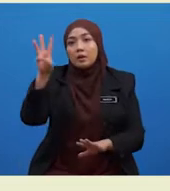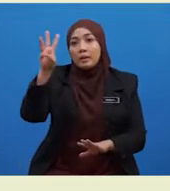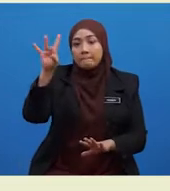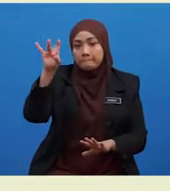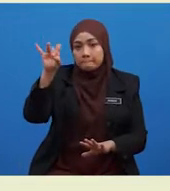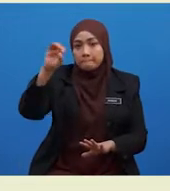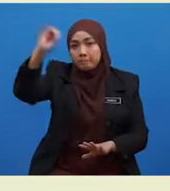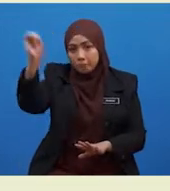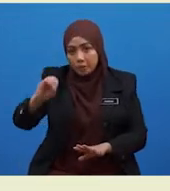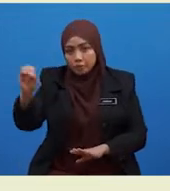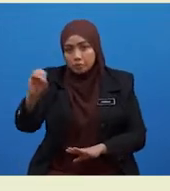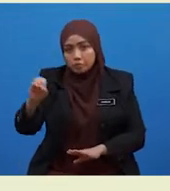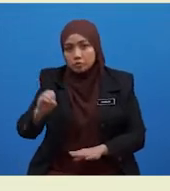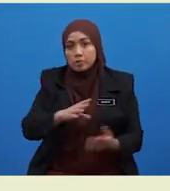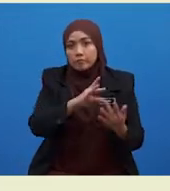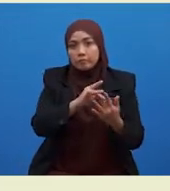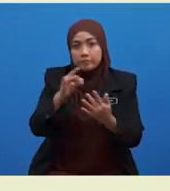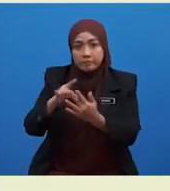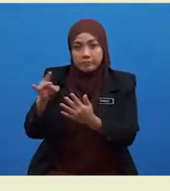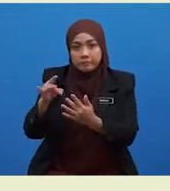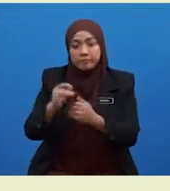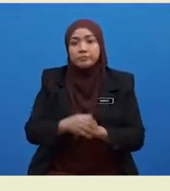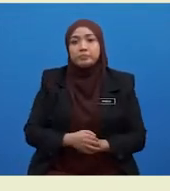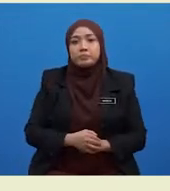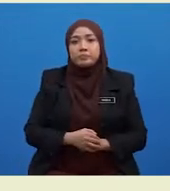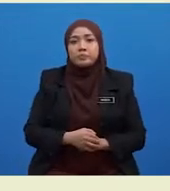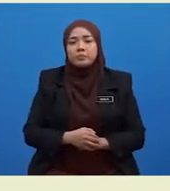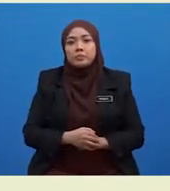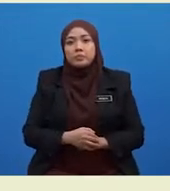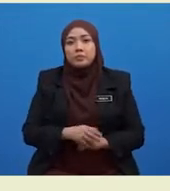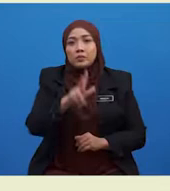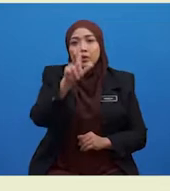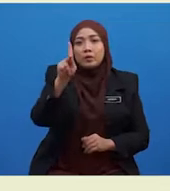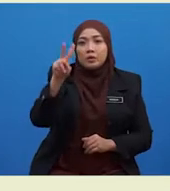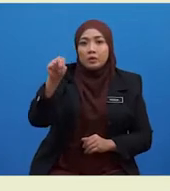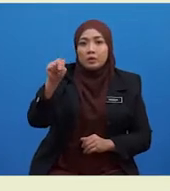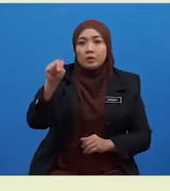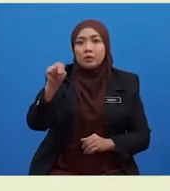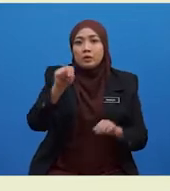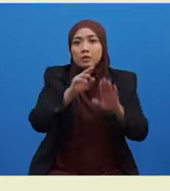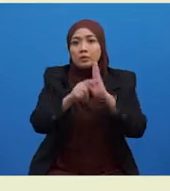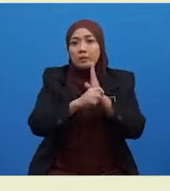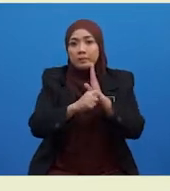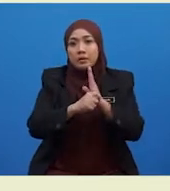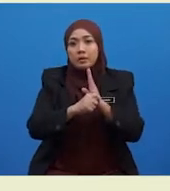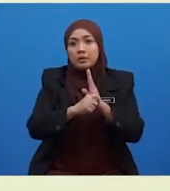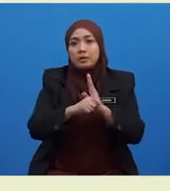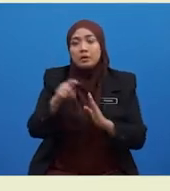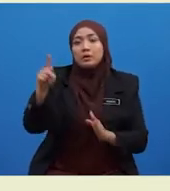pada tahap 80%. Formulanya, kadar nadi latihan sama dengan kadar nadi rehat